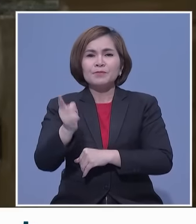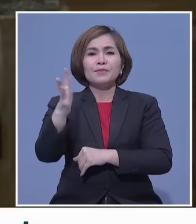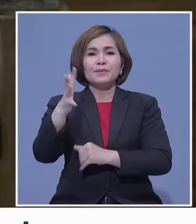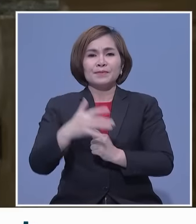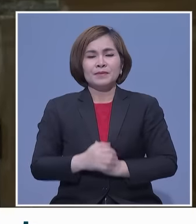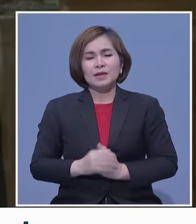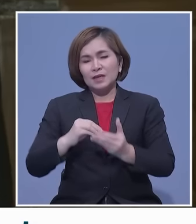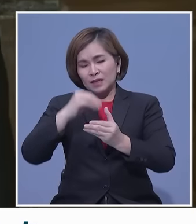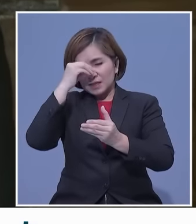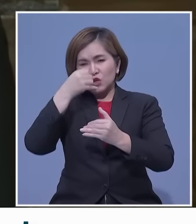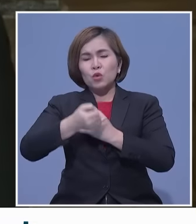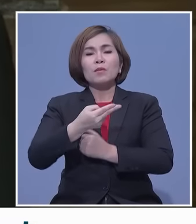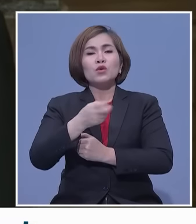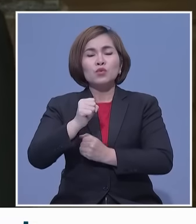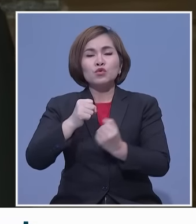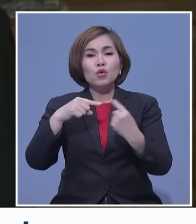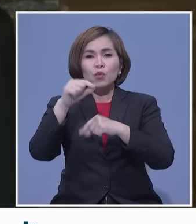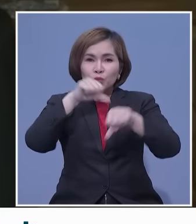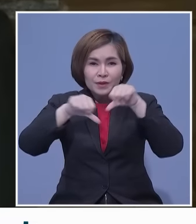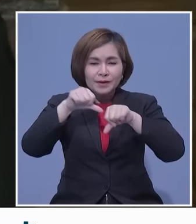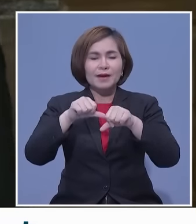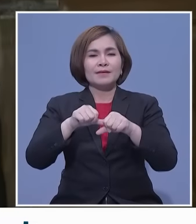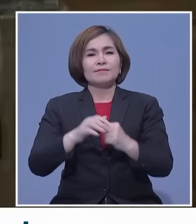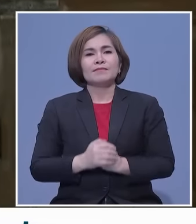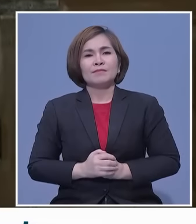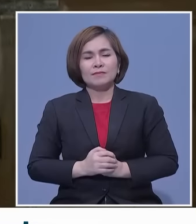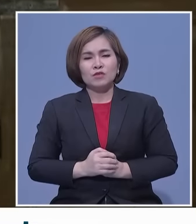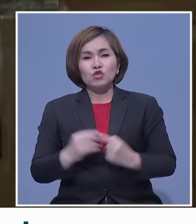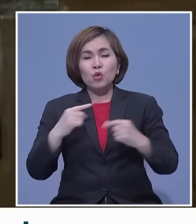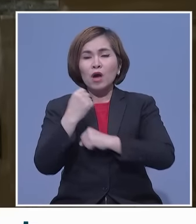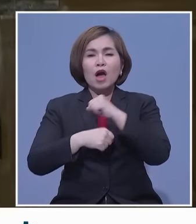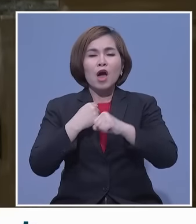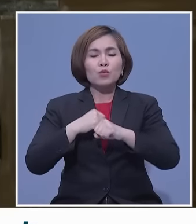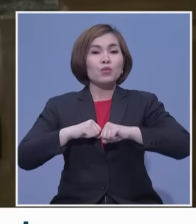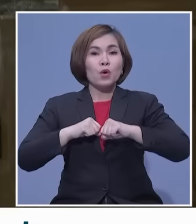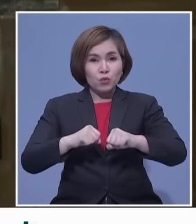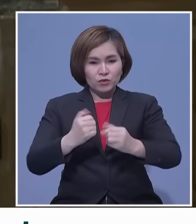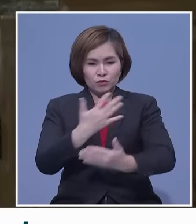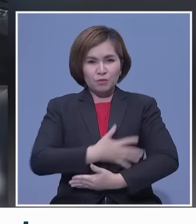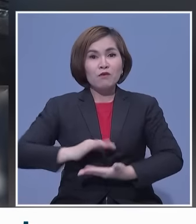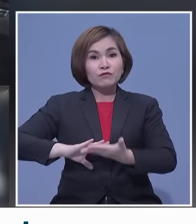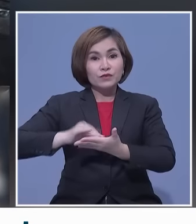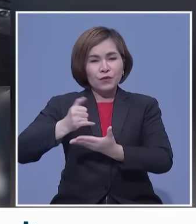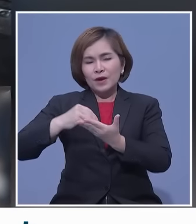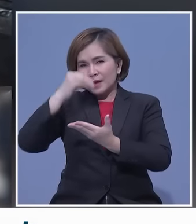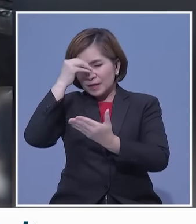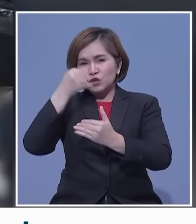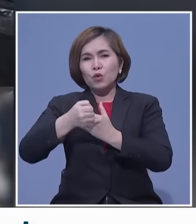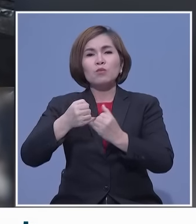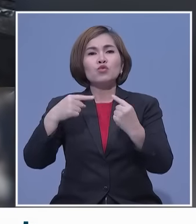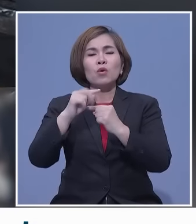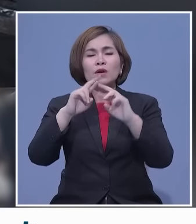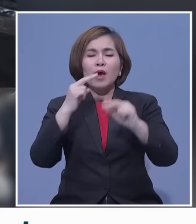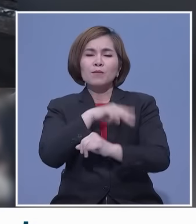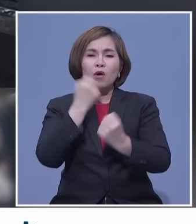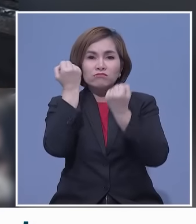ตัวเองเรียนจบหลักสูตรวิทยาศาสตร์มหาบัณฑิตนะคะสาขาวิทยาศาสตร์ชะลอวัยและฟื้นฟูสุขภาพและเคยเปิดคลินิกเสริม